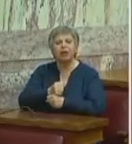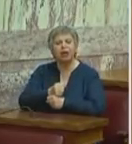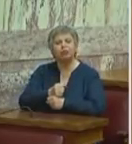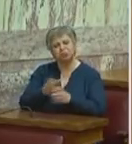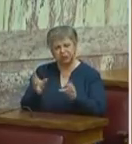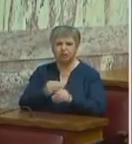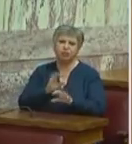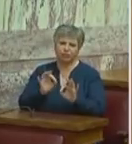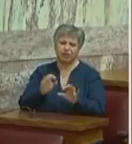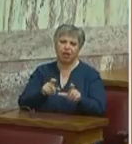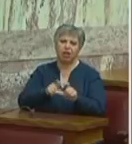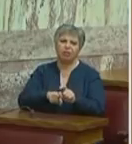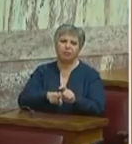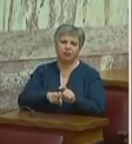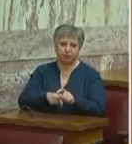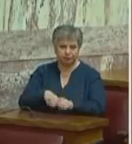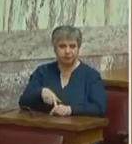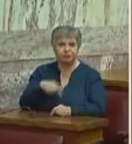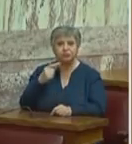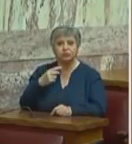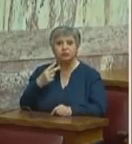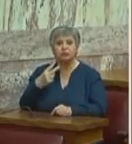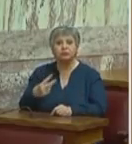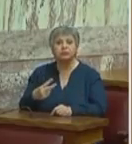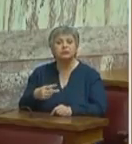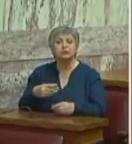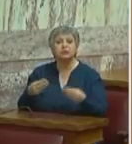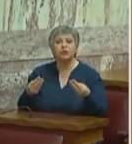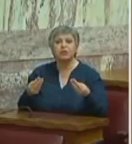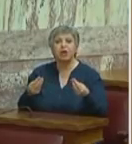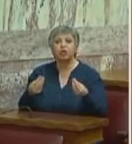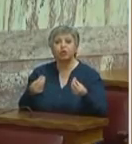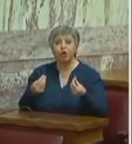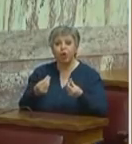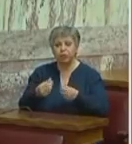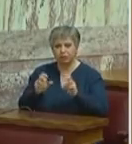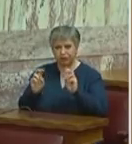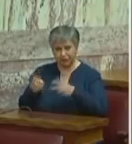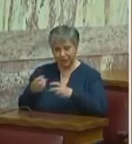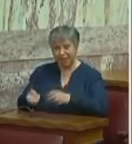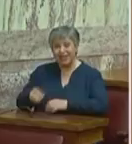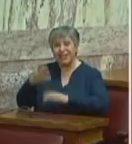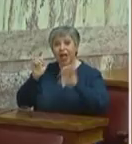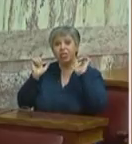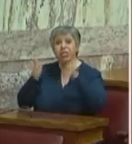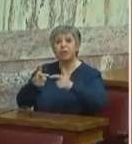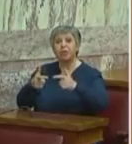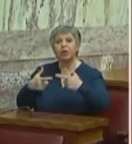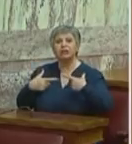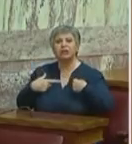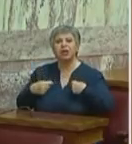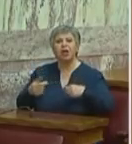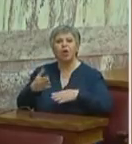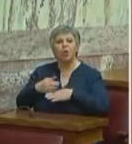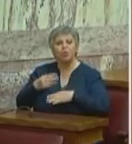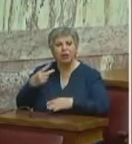αξιολόγηση? Προκύπτει η προνομιακή σχέση των στελεχών της Νέας Δημοκρατίας με την εταιρεία. Και